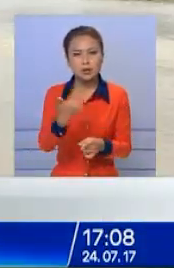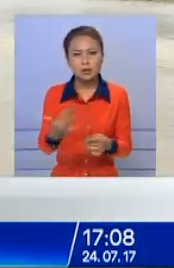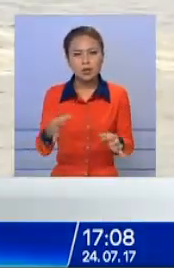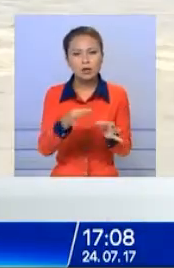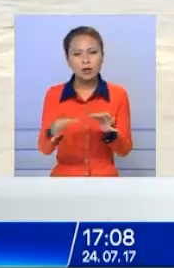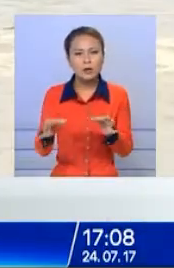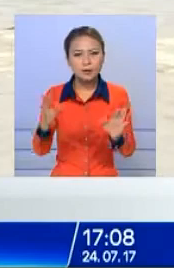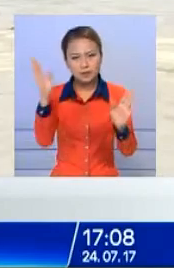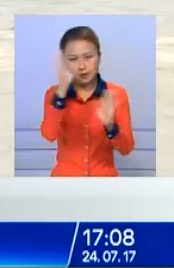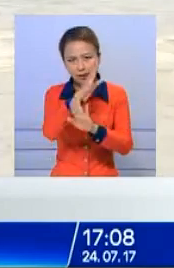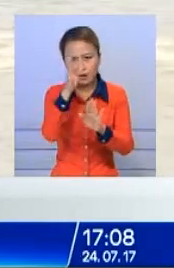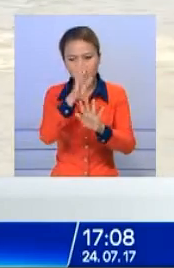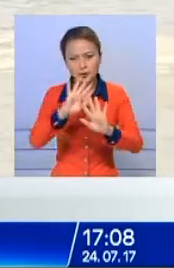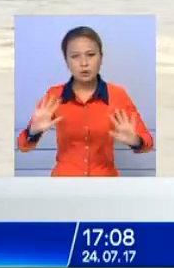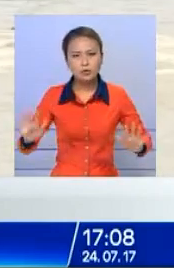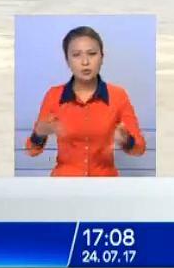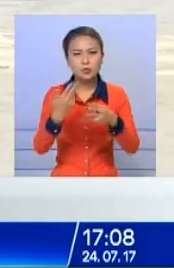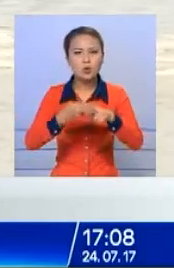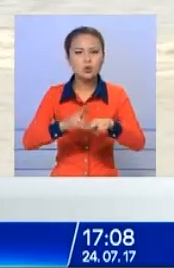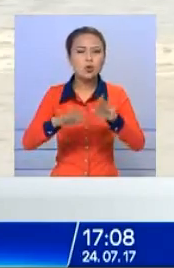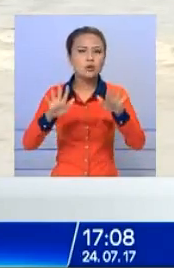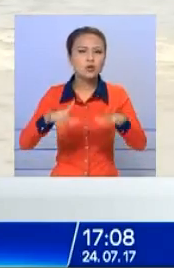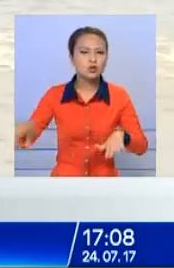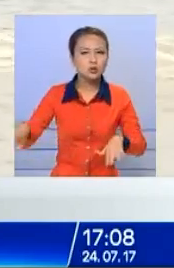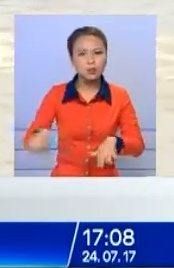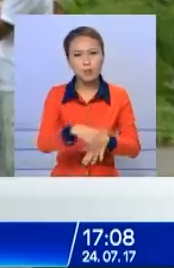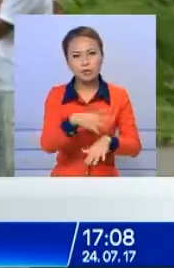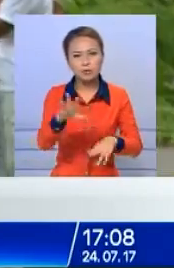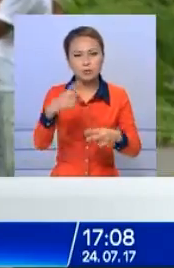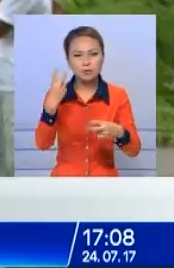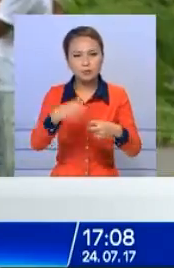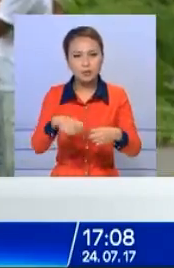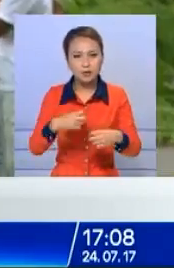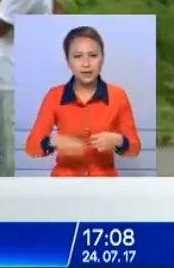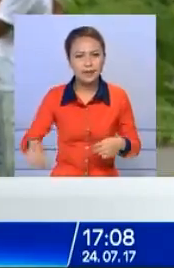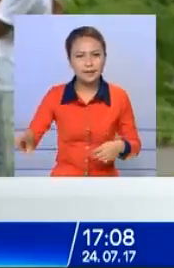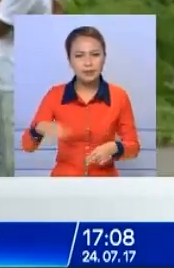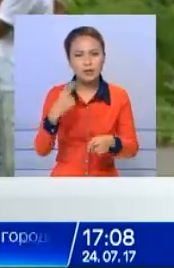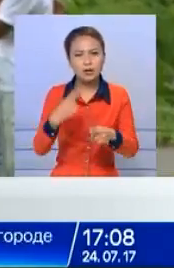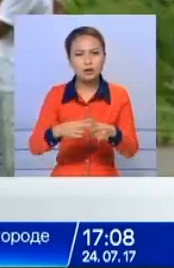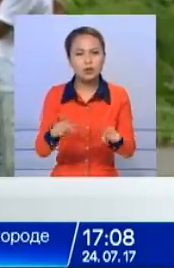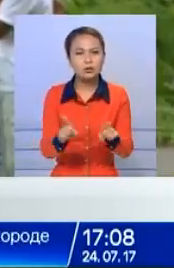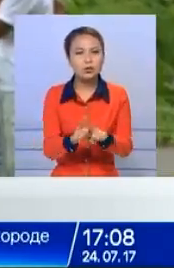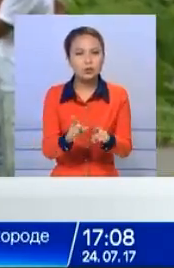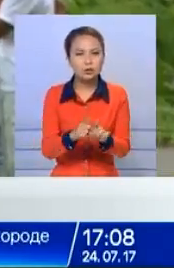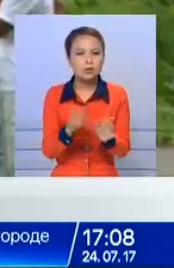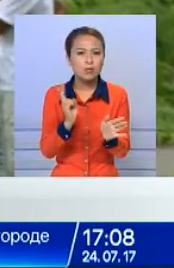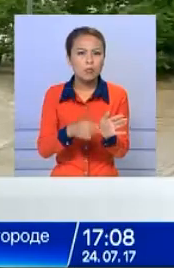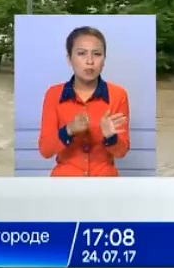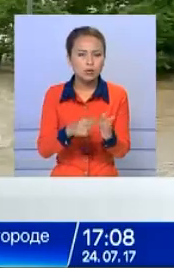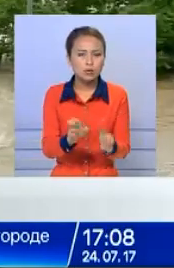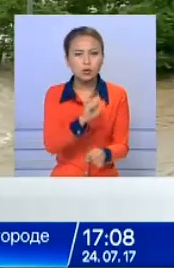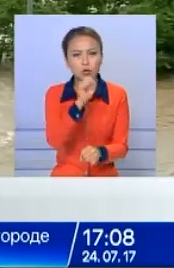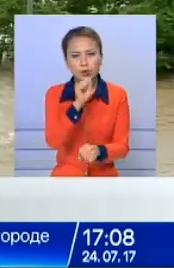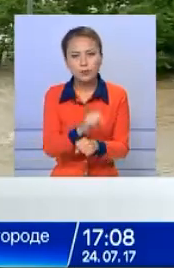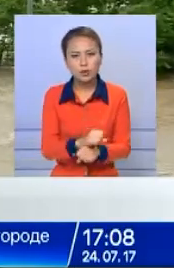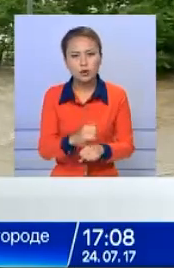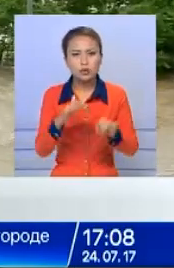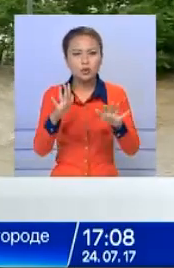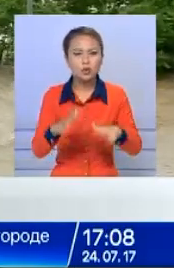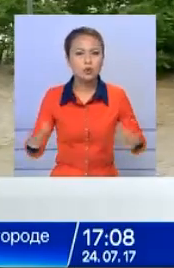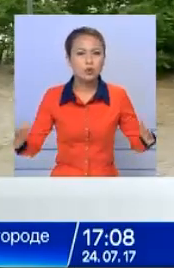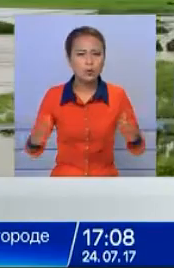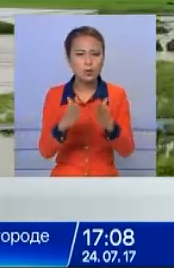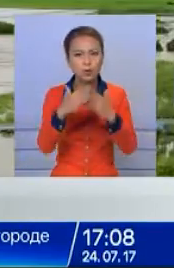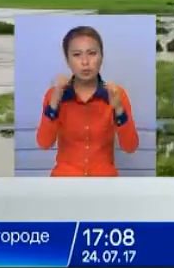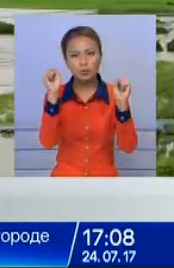мекендерде сел жүрген. Табиғат апатынан жолдар мен жылжайлар бұзылды. Темір жол қатынасы да тоқтап тұр. Тасқынға байланысты мыңдаған адам үйін